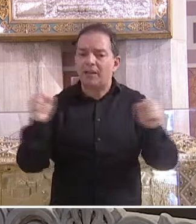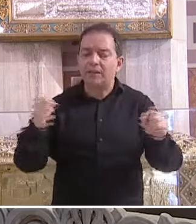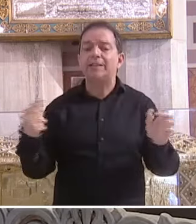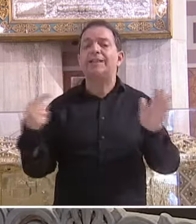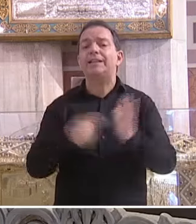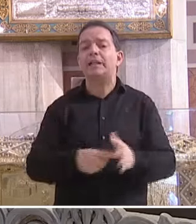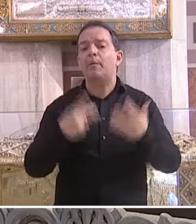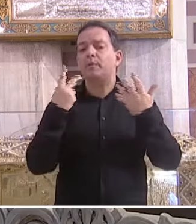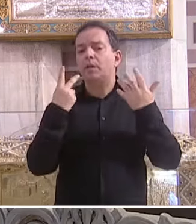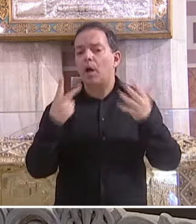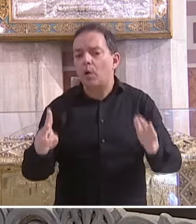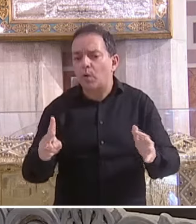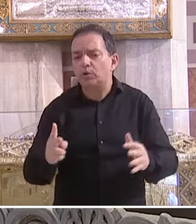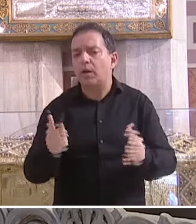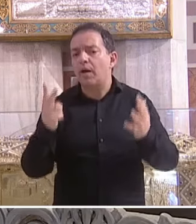του